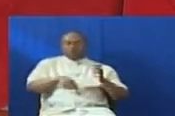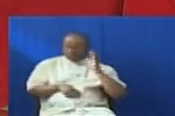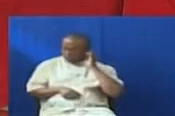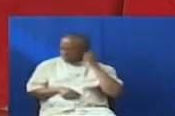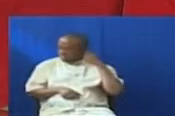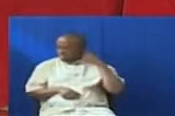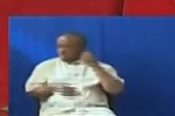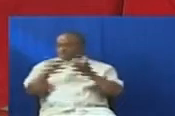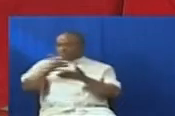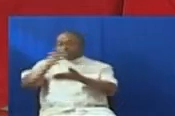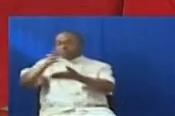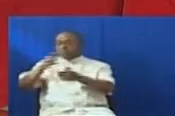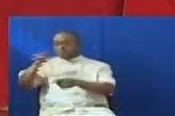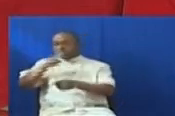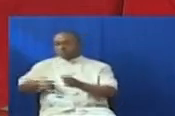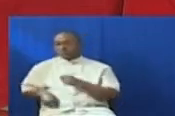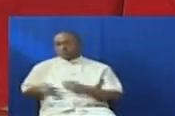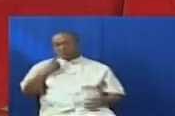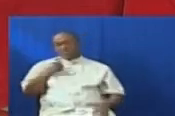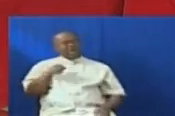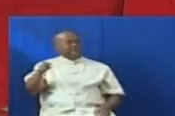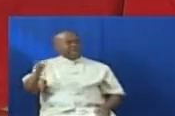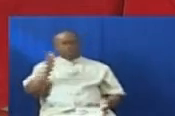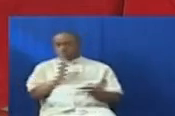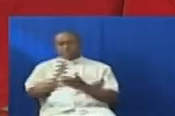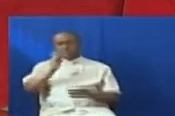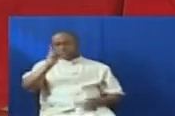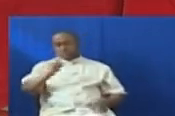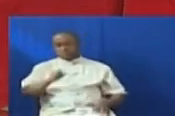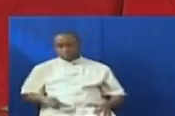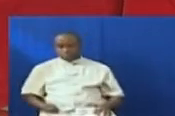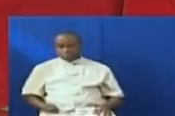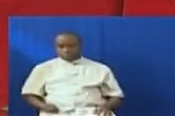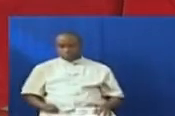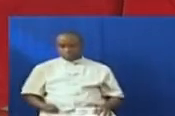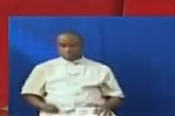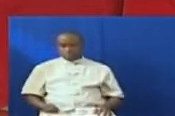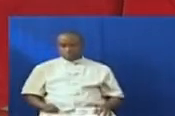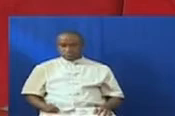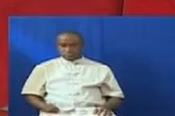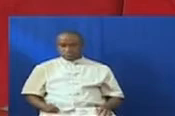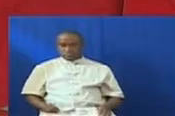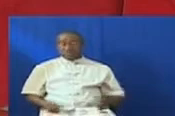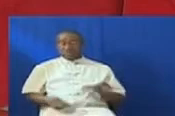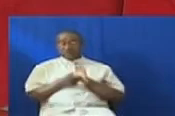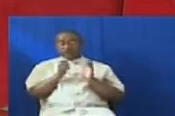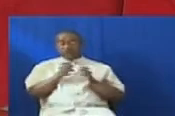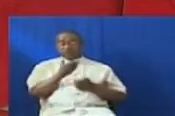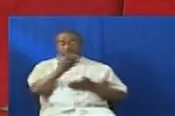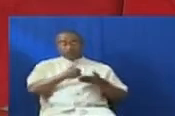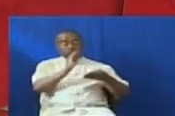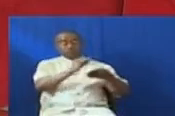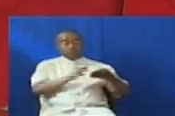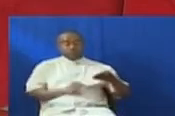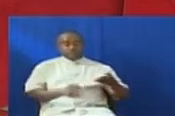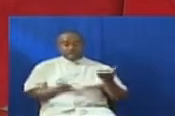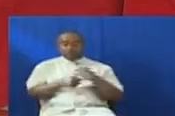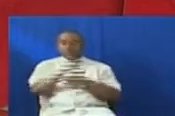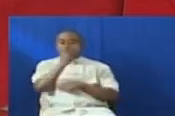kikamilifu. Mimi hiyo naita kisingizio, kwa sababu kama mtu hajajaza fomu kikamilifu lakini huduma